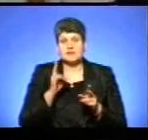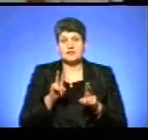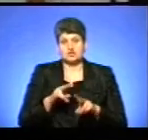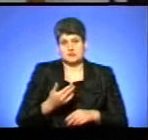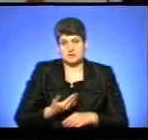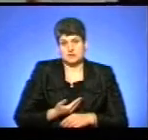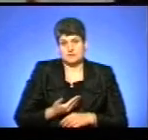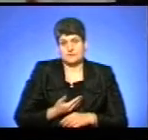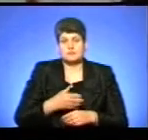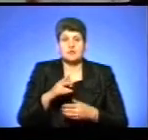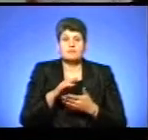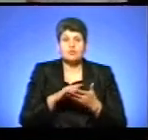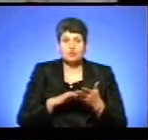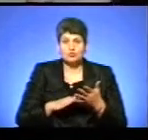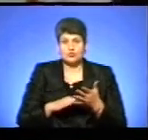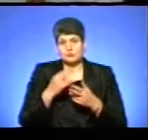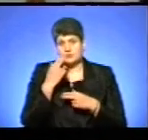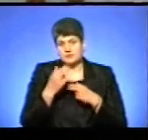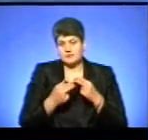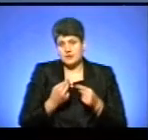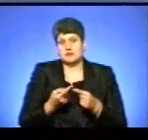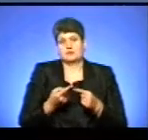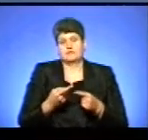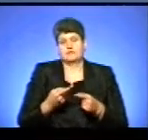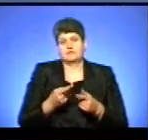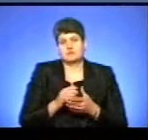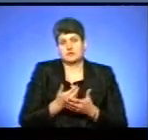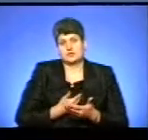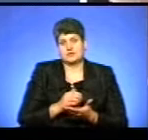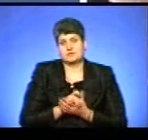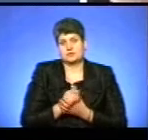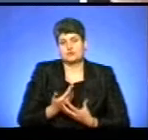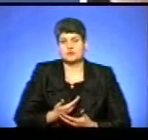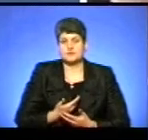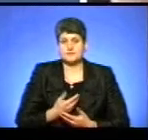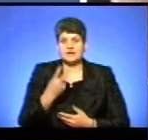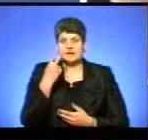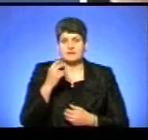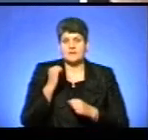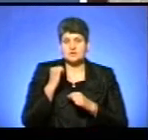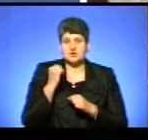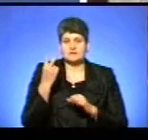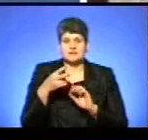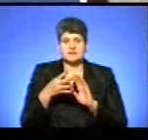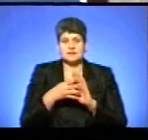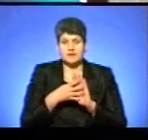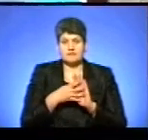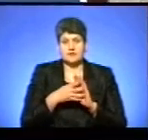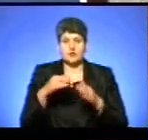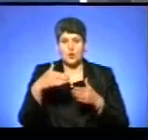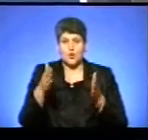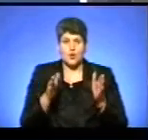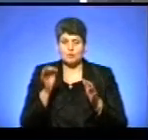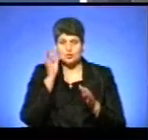живими і продовжують адаптуватися до мирного життя. Два мішки і 29 коробок солодощів та